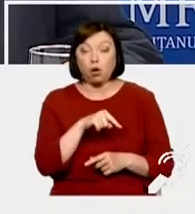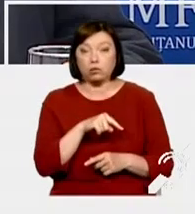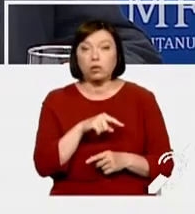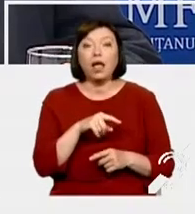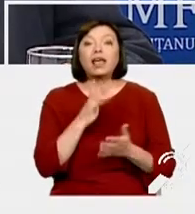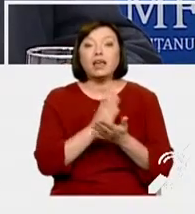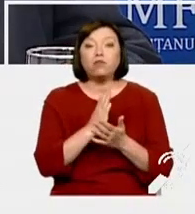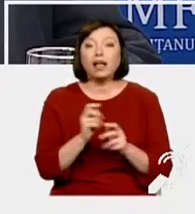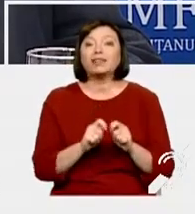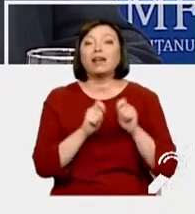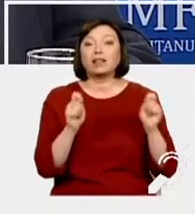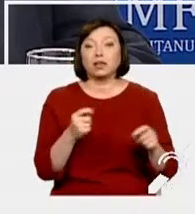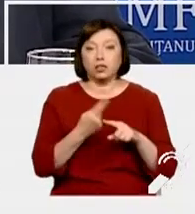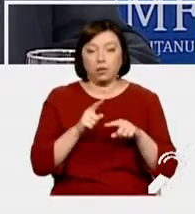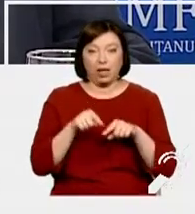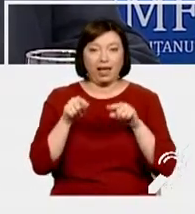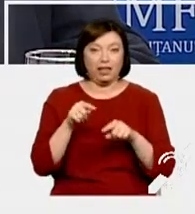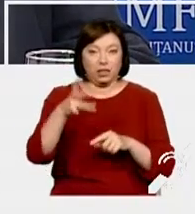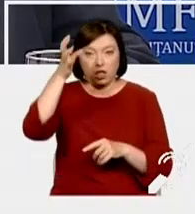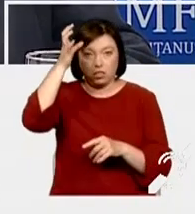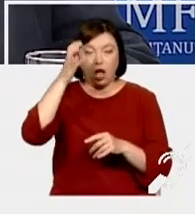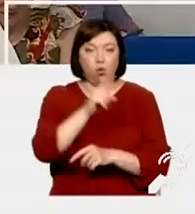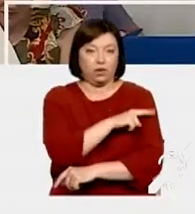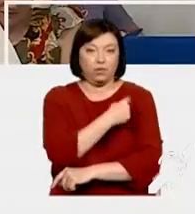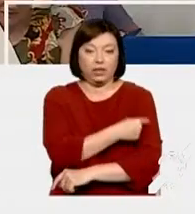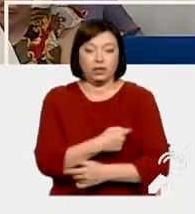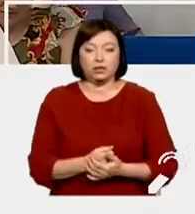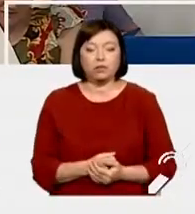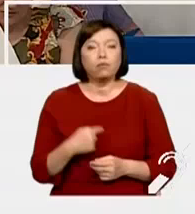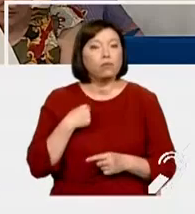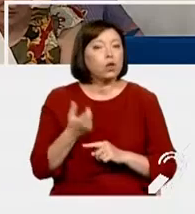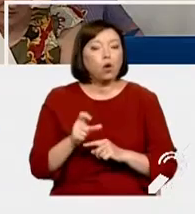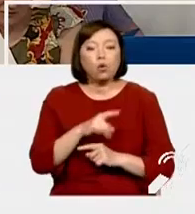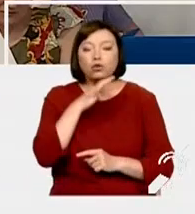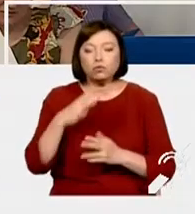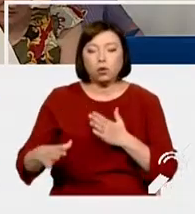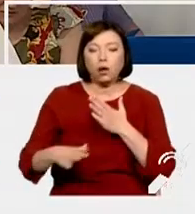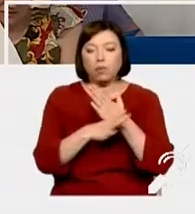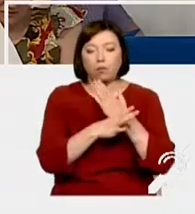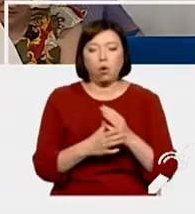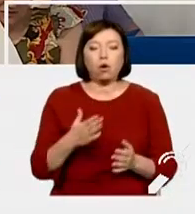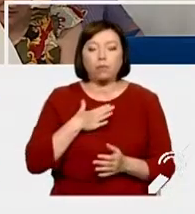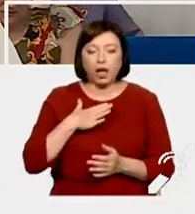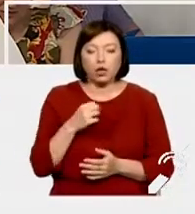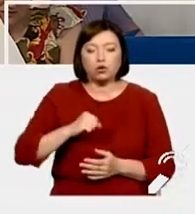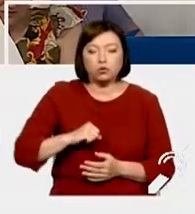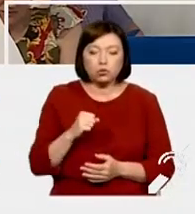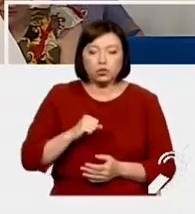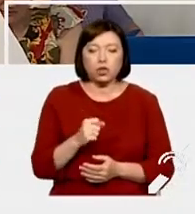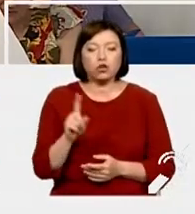fondatorii acest acestei științe medicale m a ajutat foarte mult pe mine pe colegii mei ca